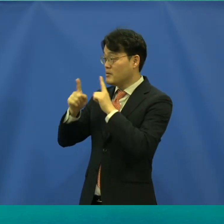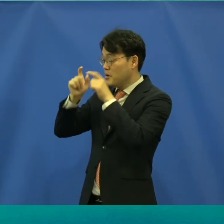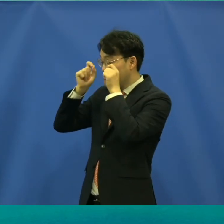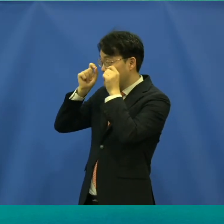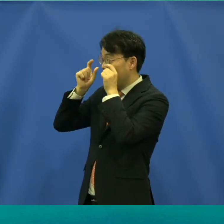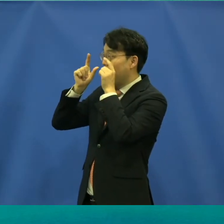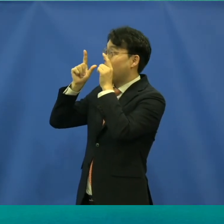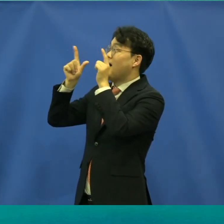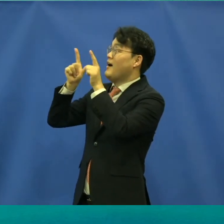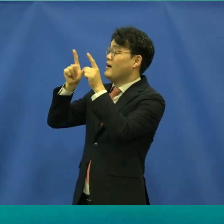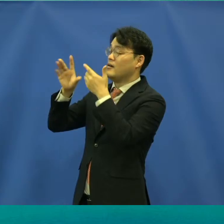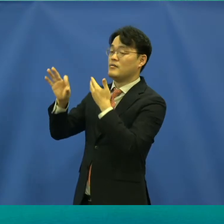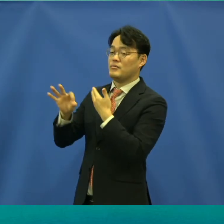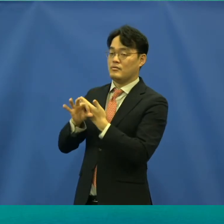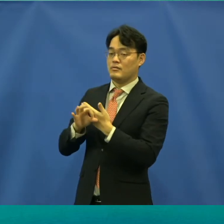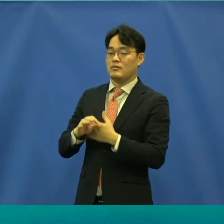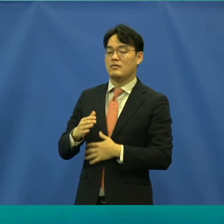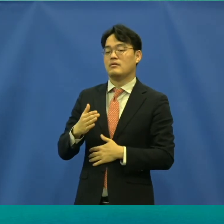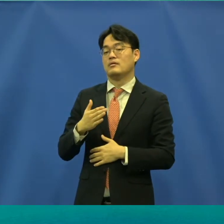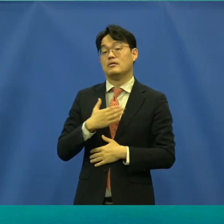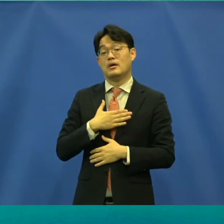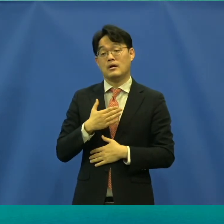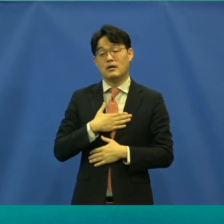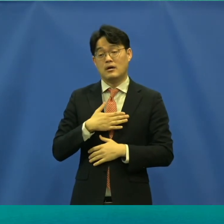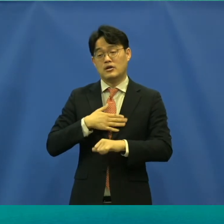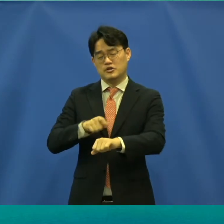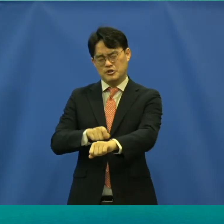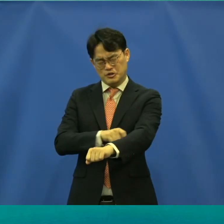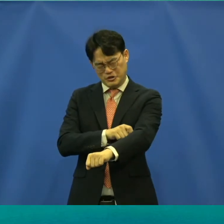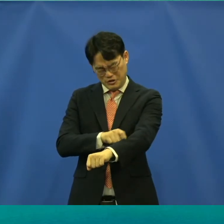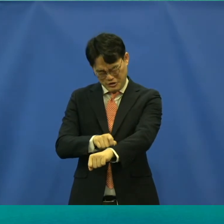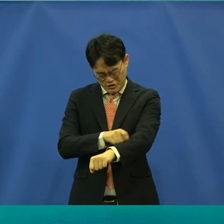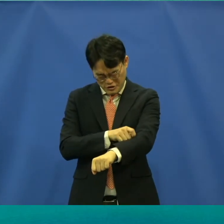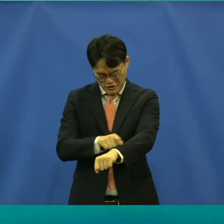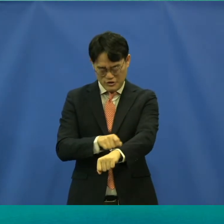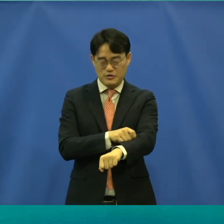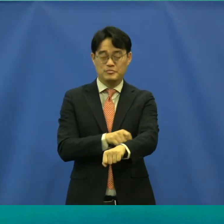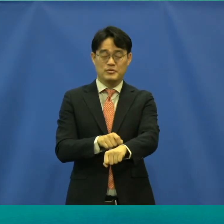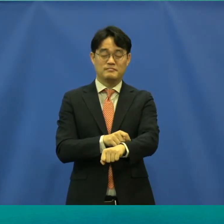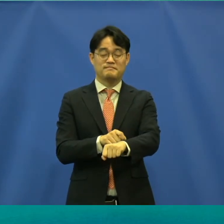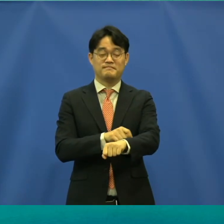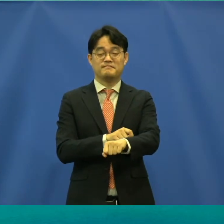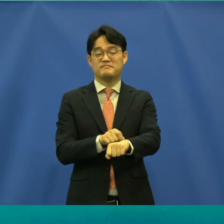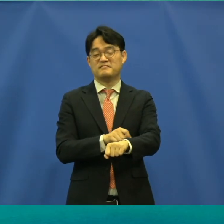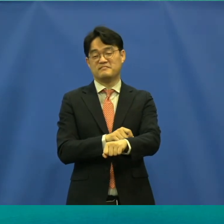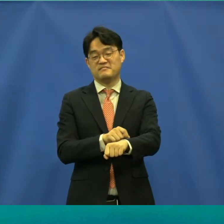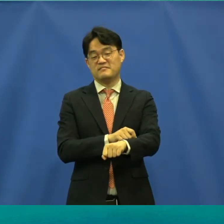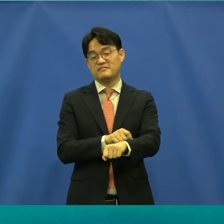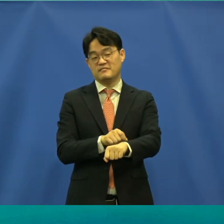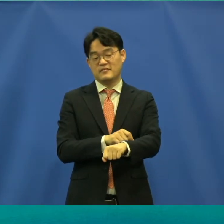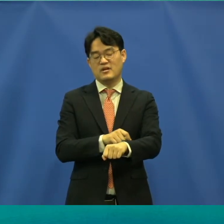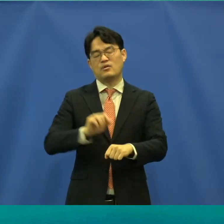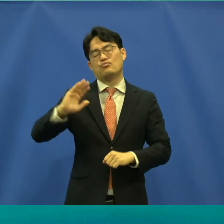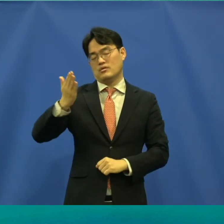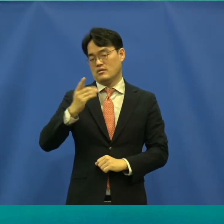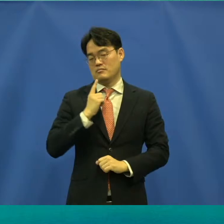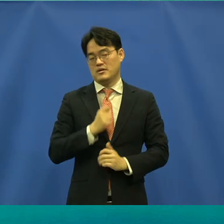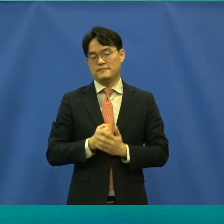요나라는 한 인물을 독특한 삶을 살게 만든다. 그 삶 전체를 흔들어 놓는다는 것입니다.